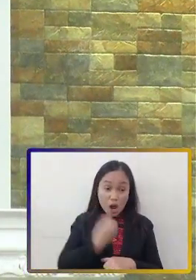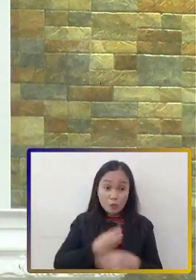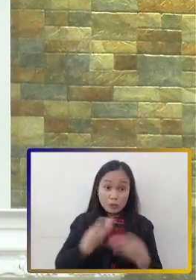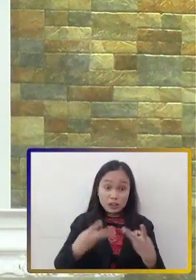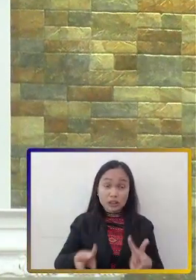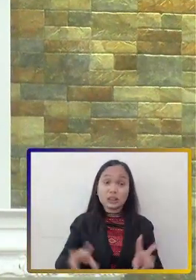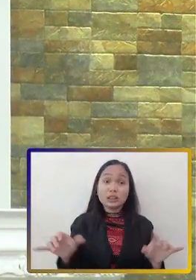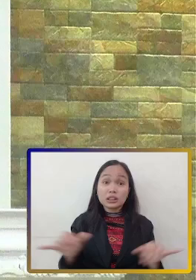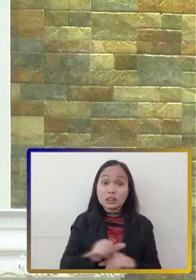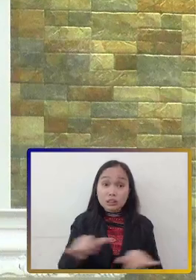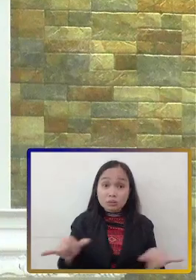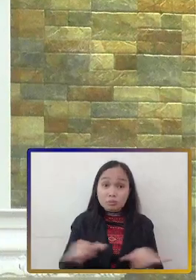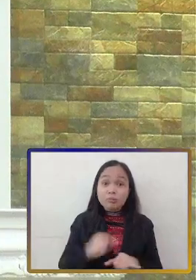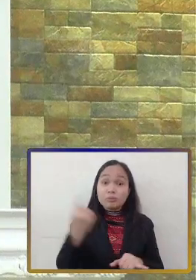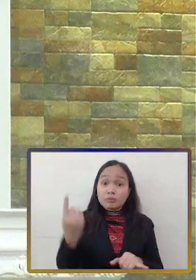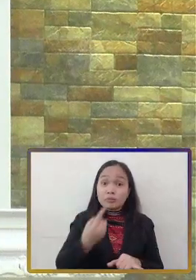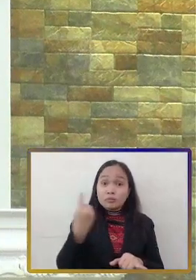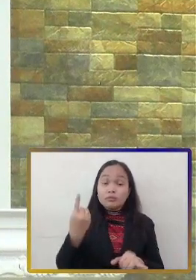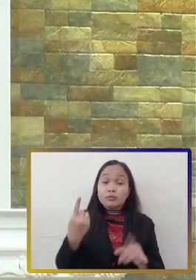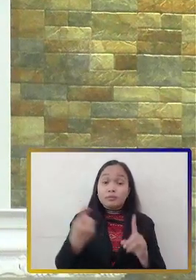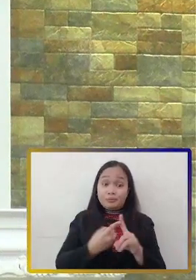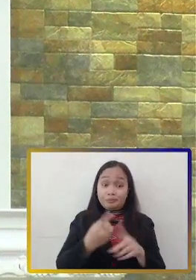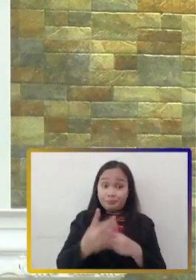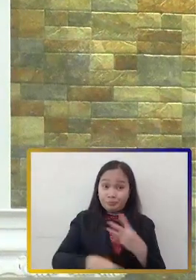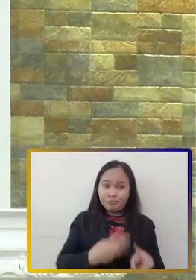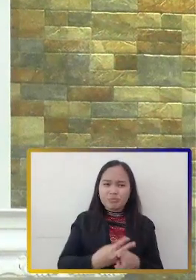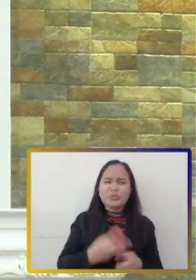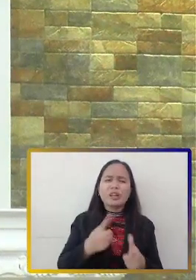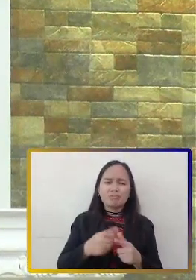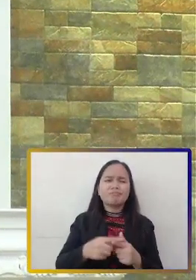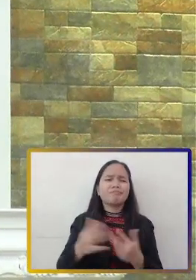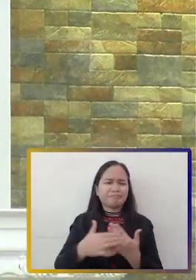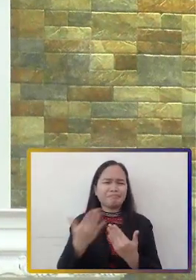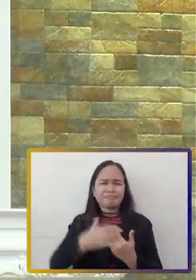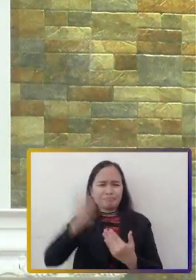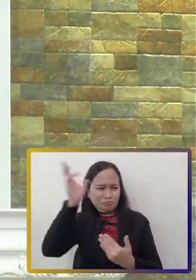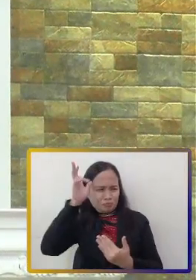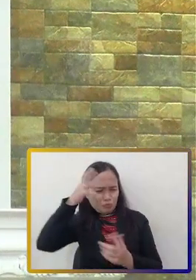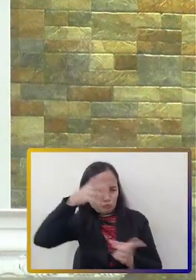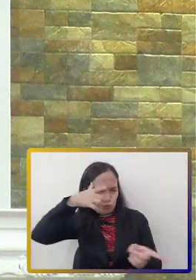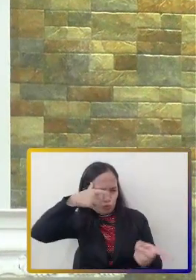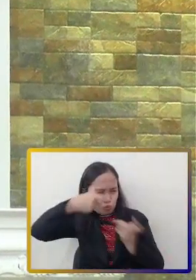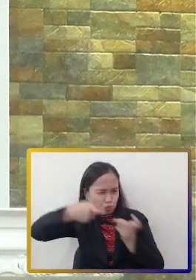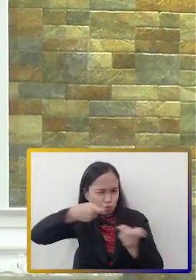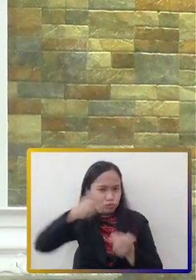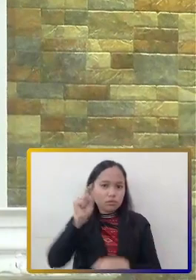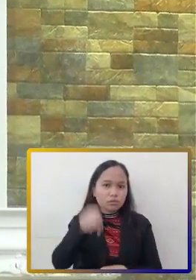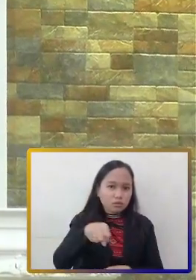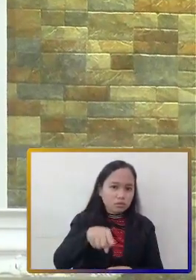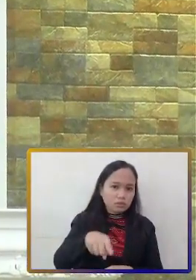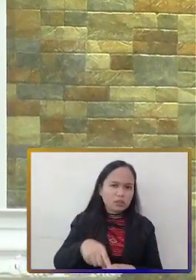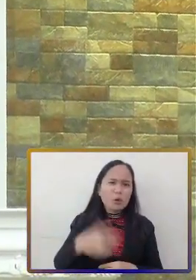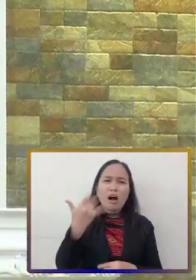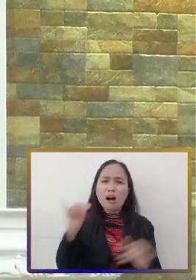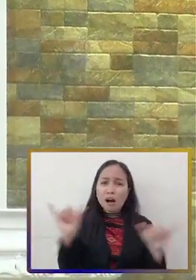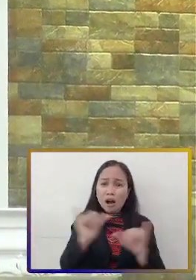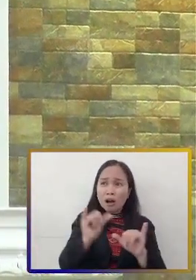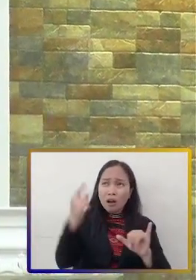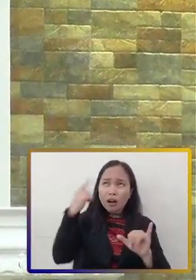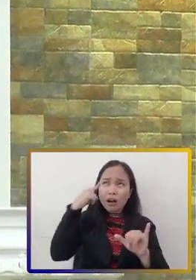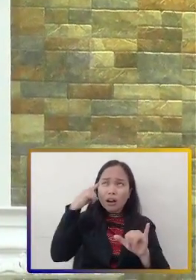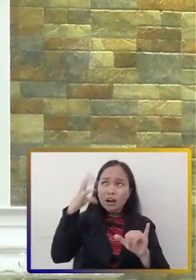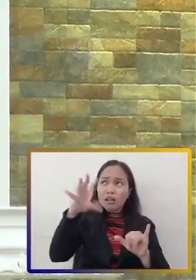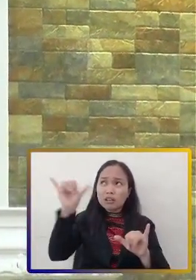ay parehas lamang ng mundo, madali kang makuha ng diablo. Parehas lamang eh. So